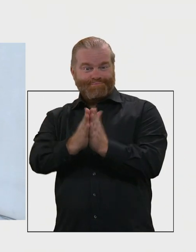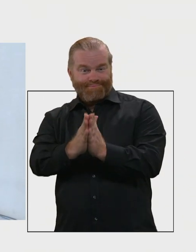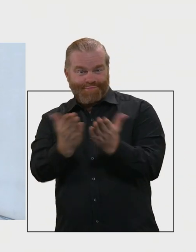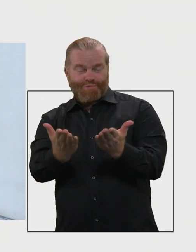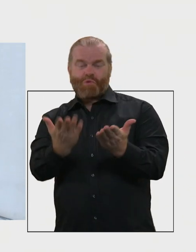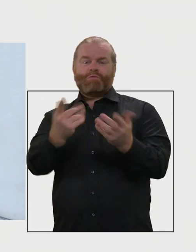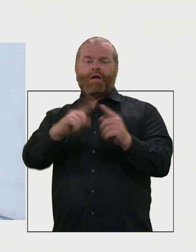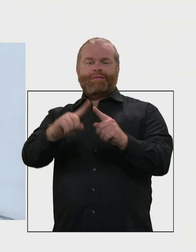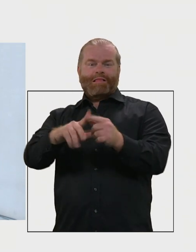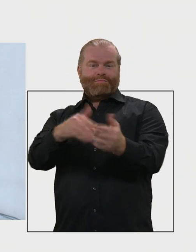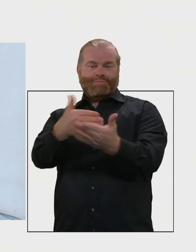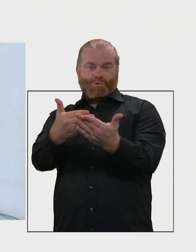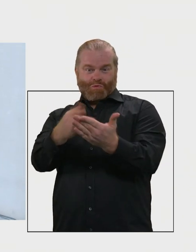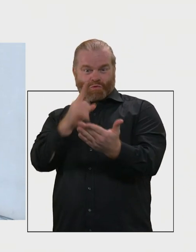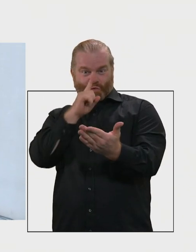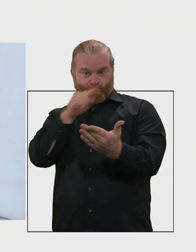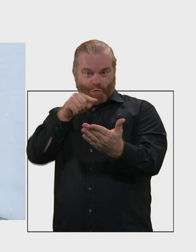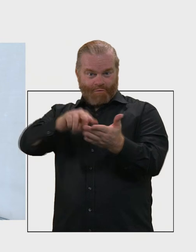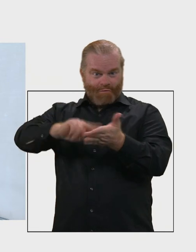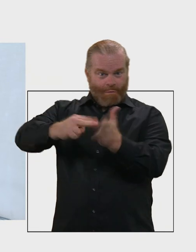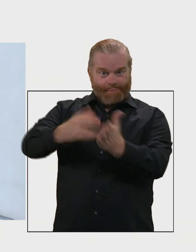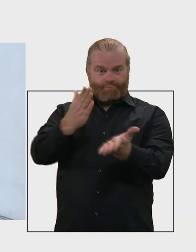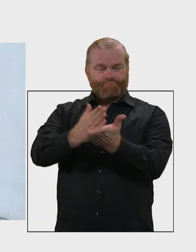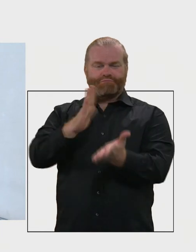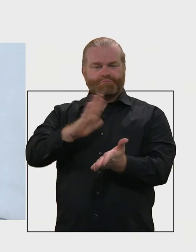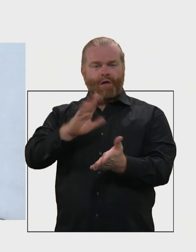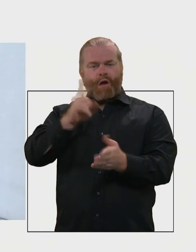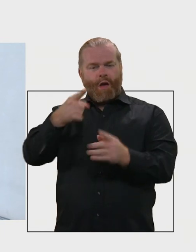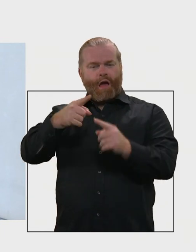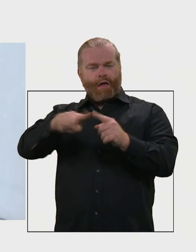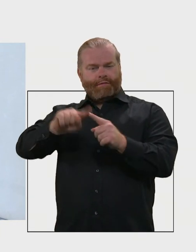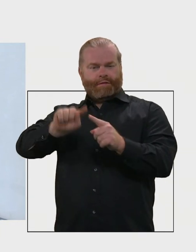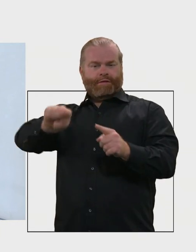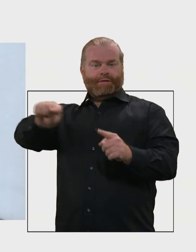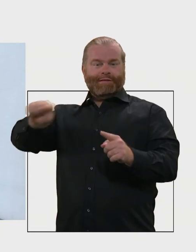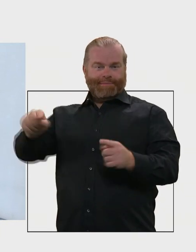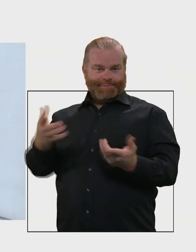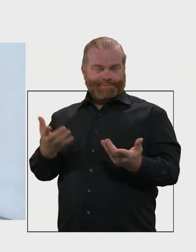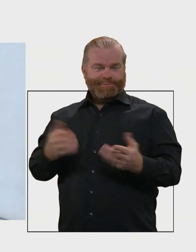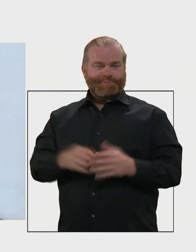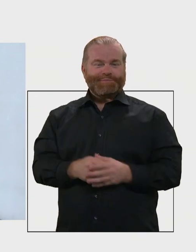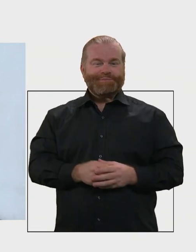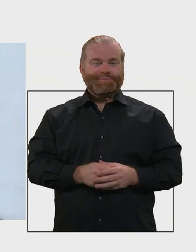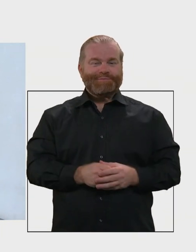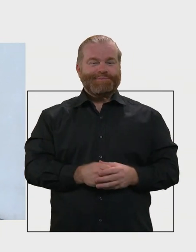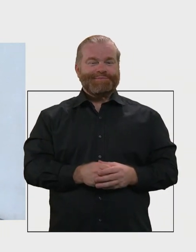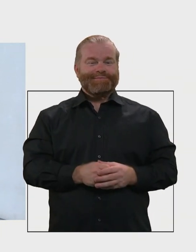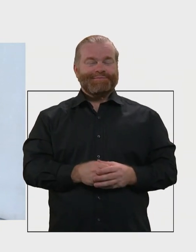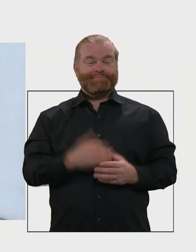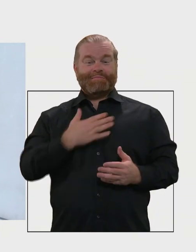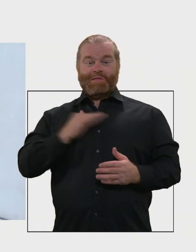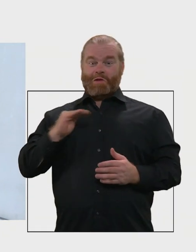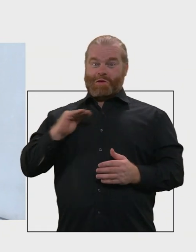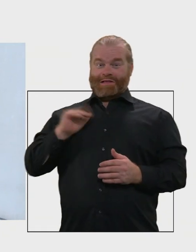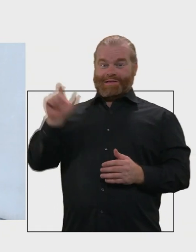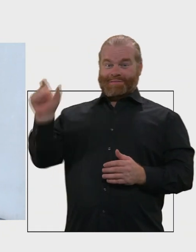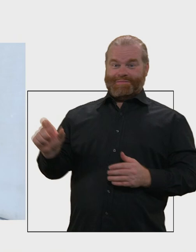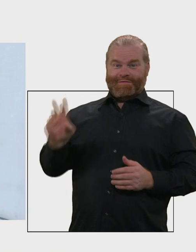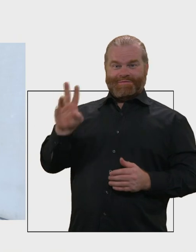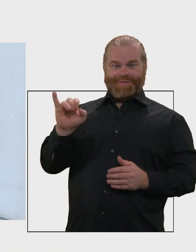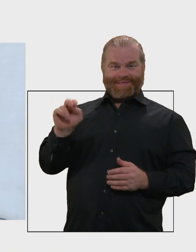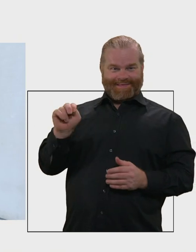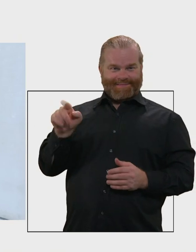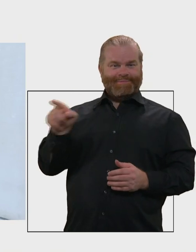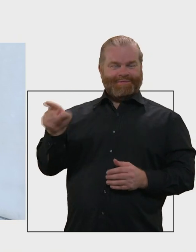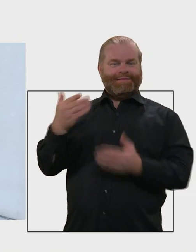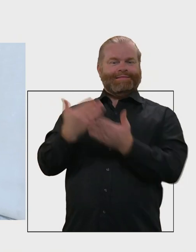Jahren vorbereitet haben, an meinen Kollegen Johannes Wien, viele Jahre hier Vorstand in der Stiftung Humboldt Forum im Berliner Schloss, dem dieses Thema